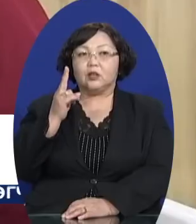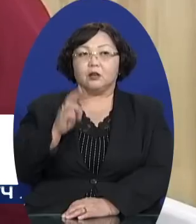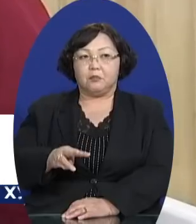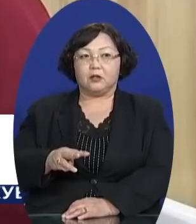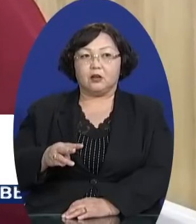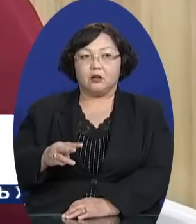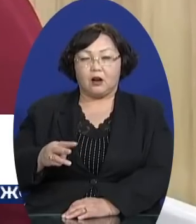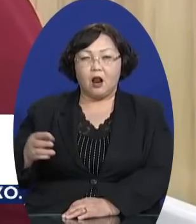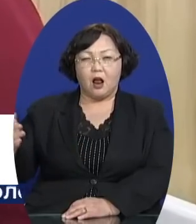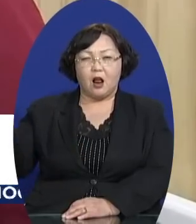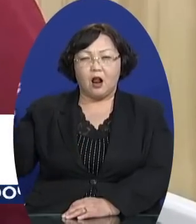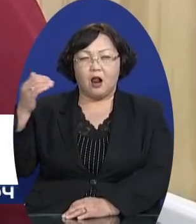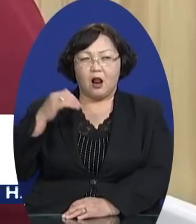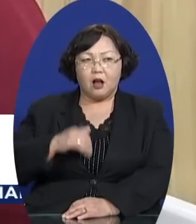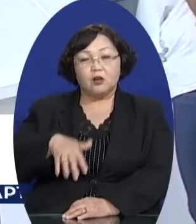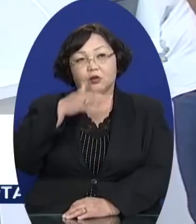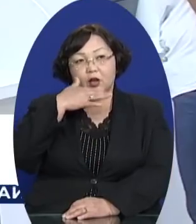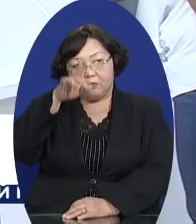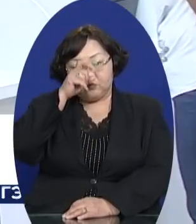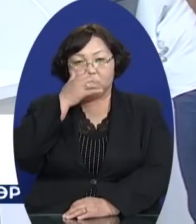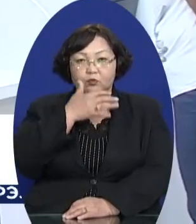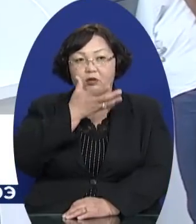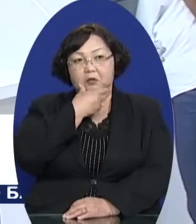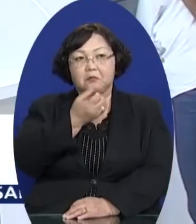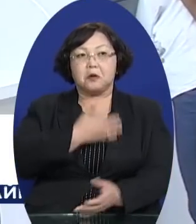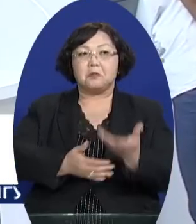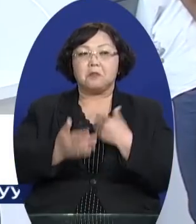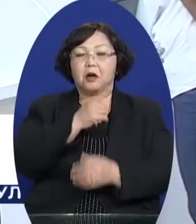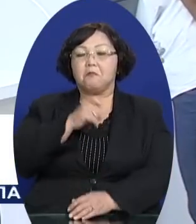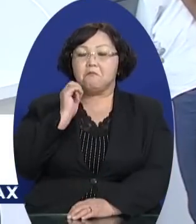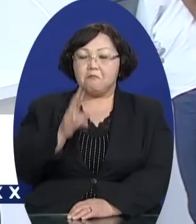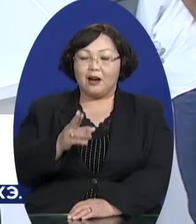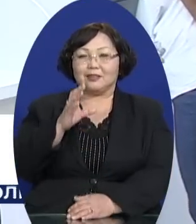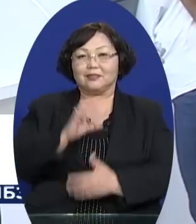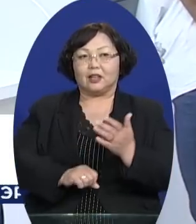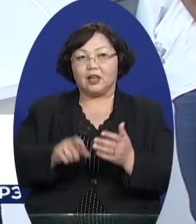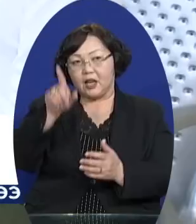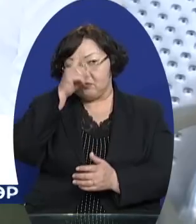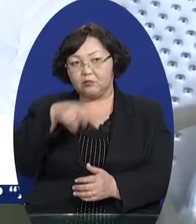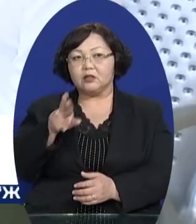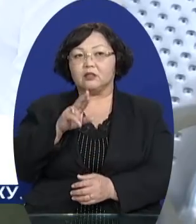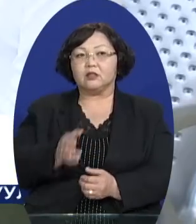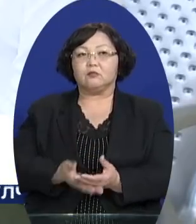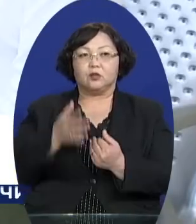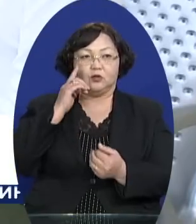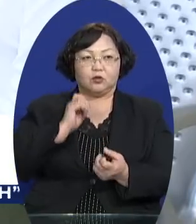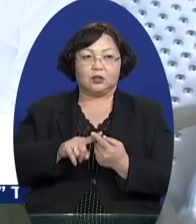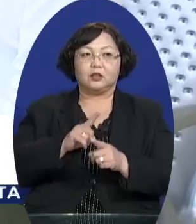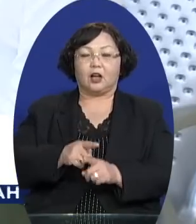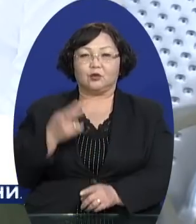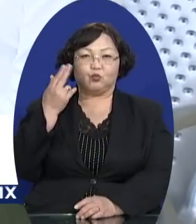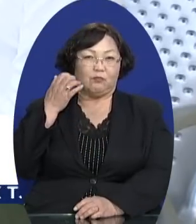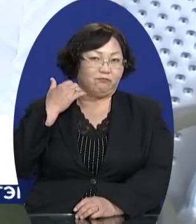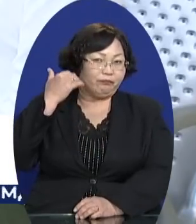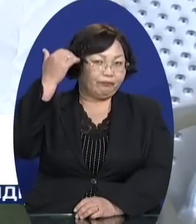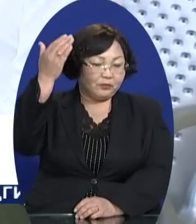байгаа. Зөвлөгөө мөвлөгөөгөө сайхан өгдөг. Хаан банк сан эрүүл мэндийг дэмжих зорилтын хүрээнд цусны даралт эксэлтийн эсрэг аян болон